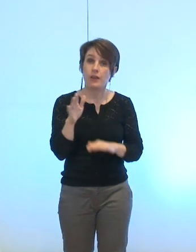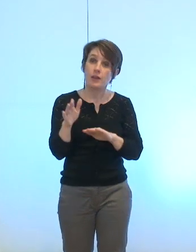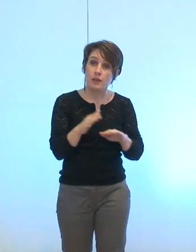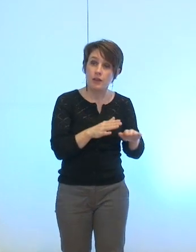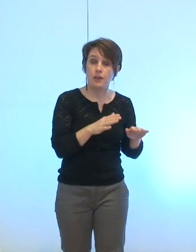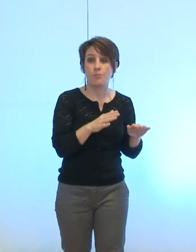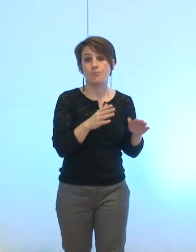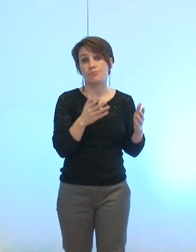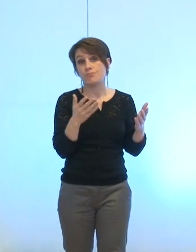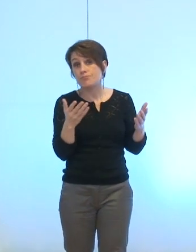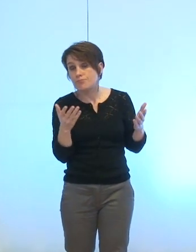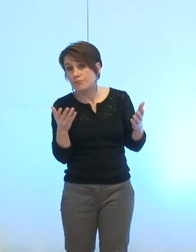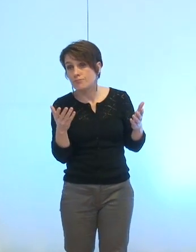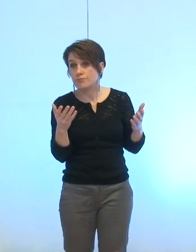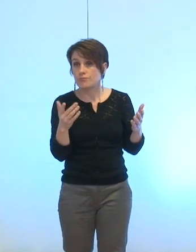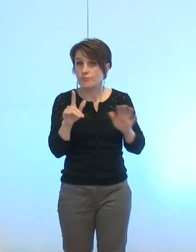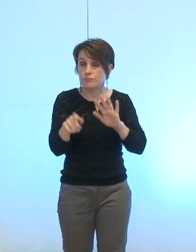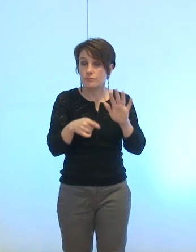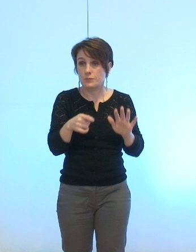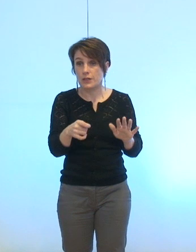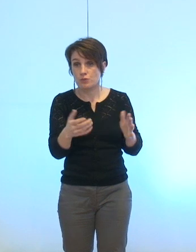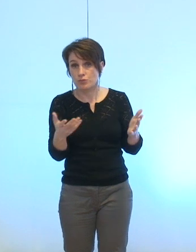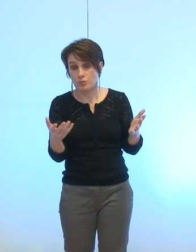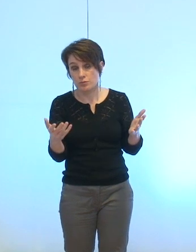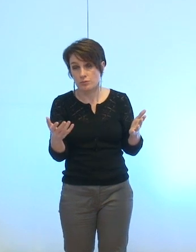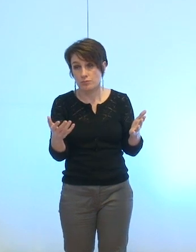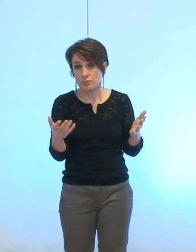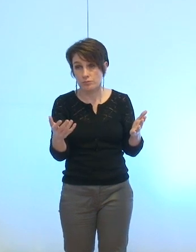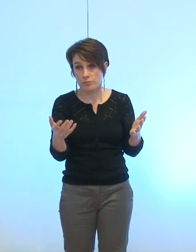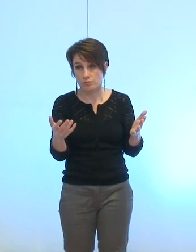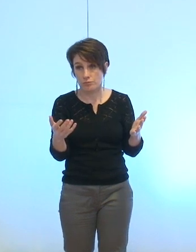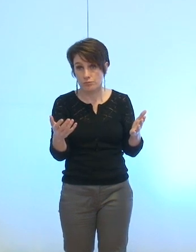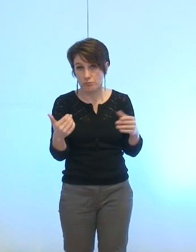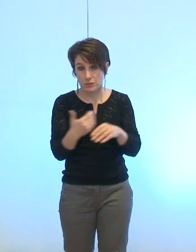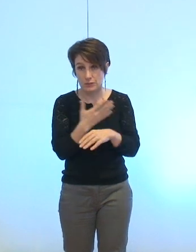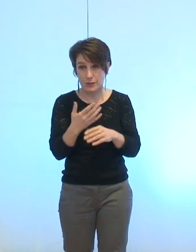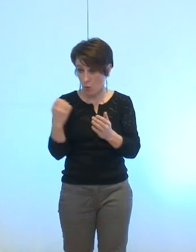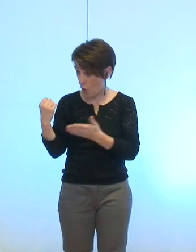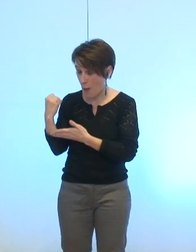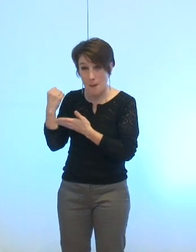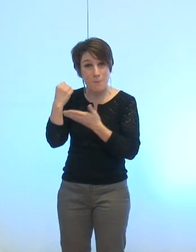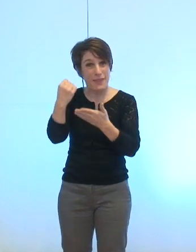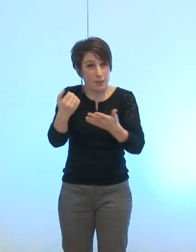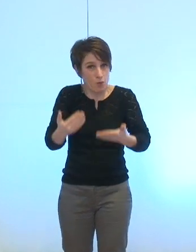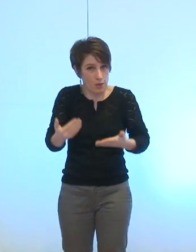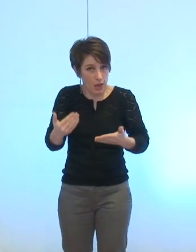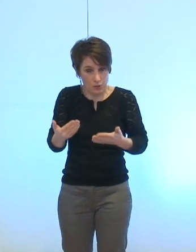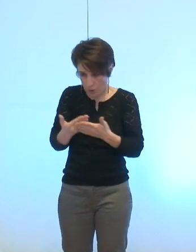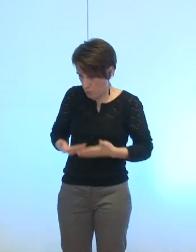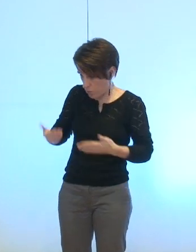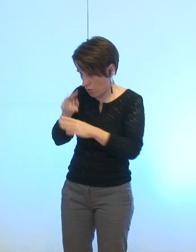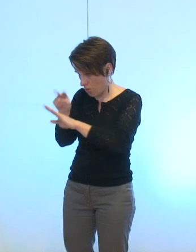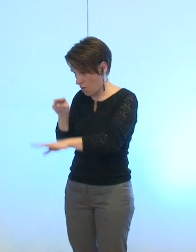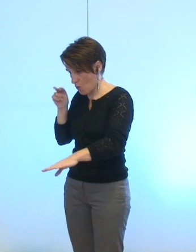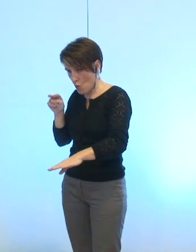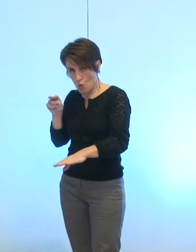euh je pense porte également un patrimoine actuel qui est dans un état pas